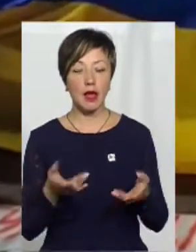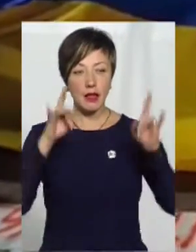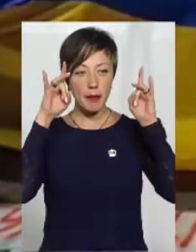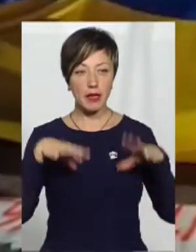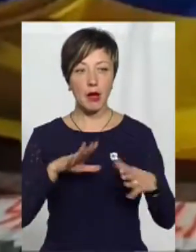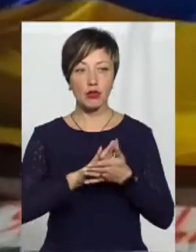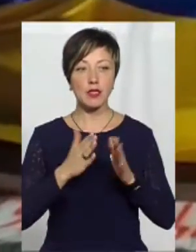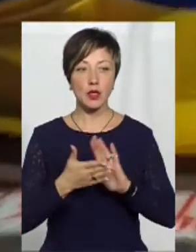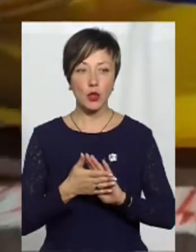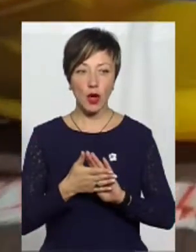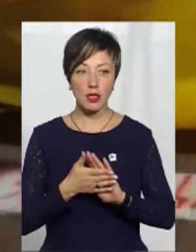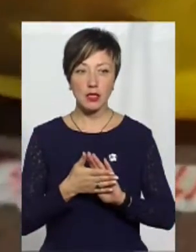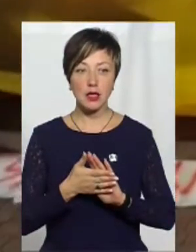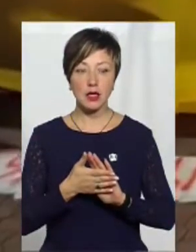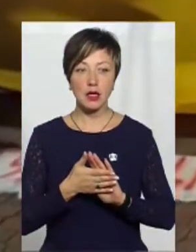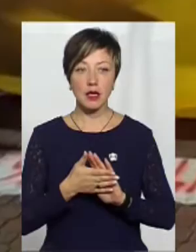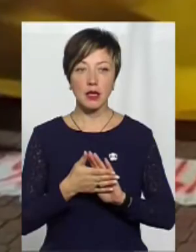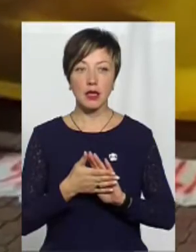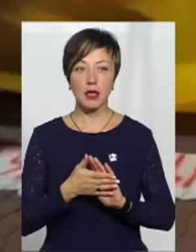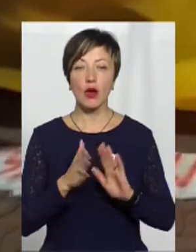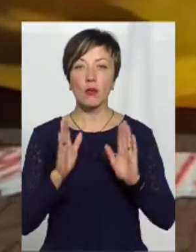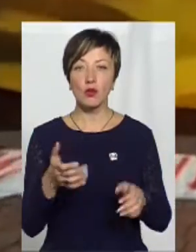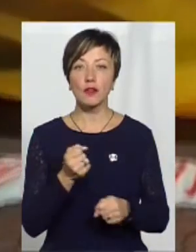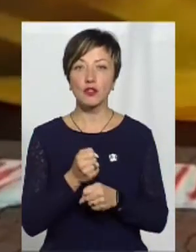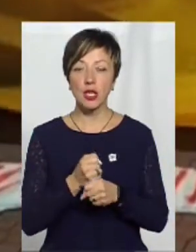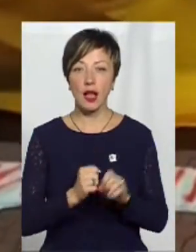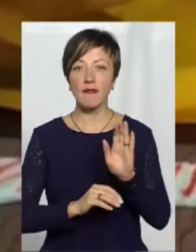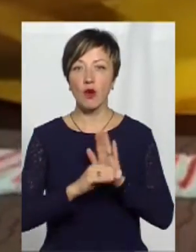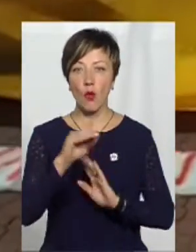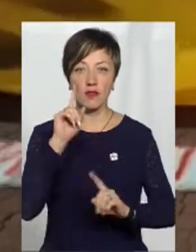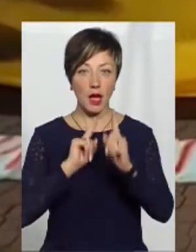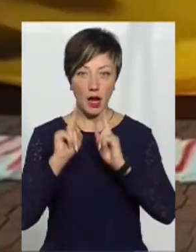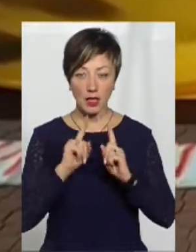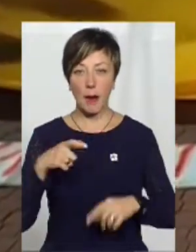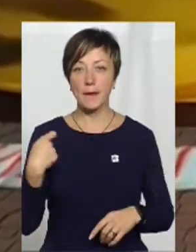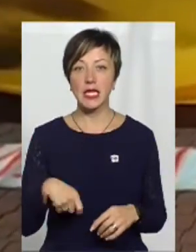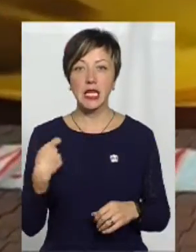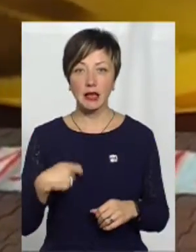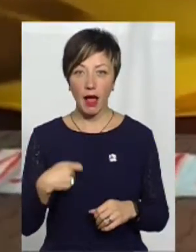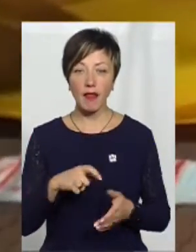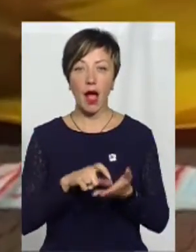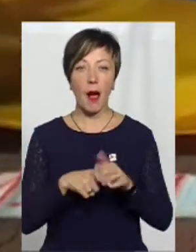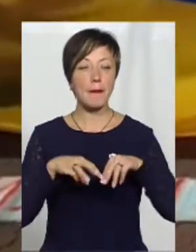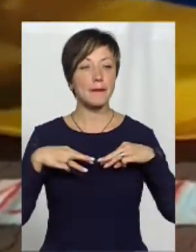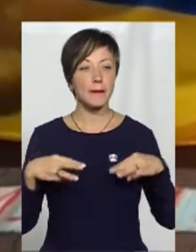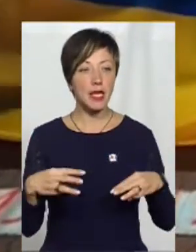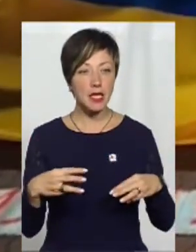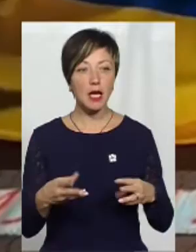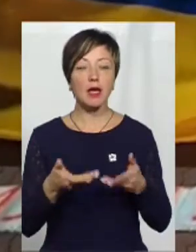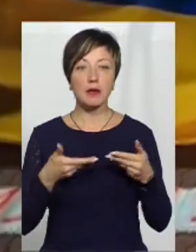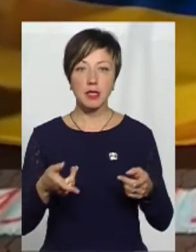непередбачувані ситуації, які буде вчиняти Верховна Рада, Президент, Кабмін, ми,